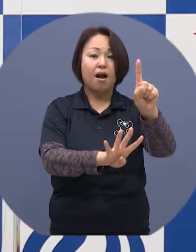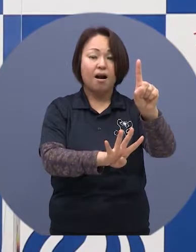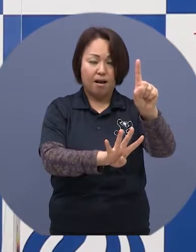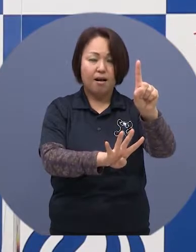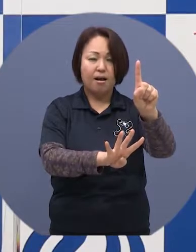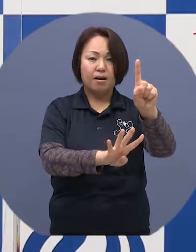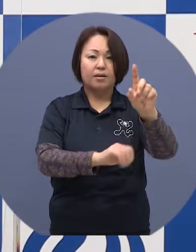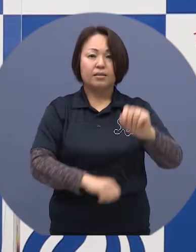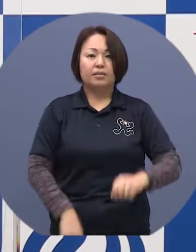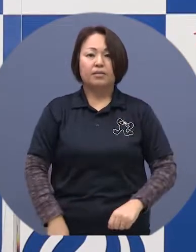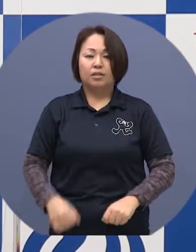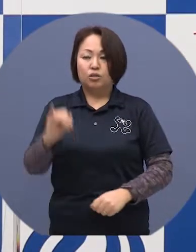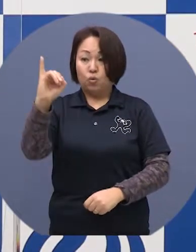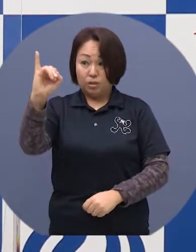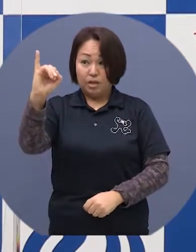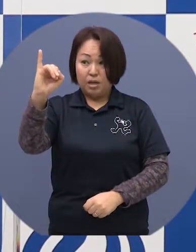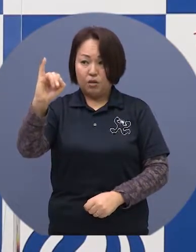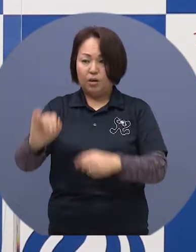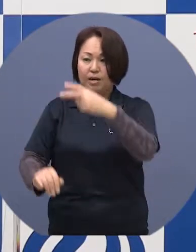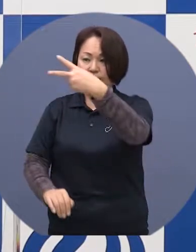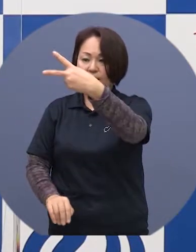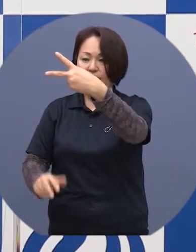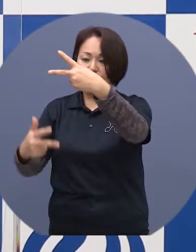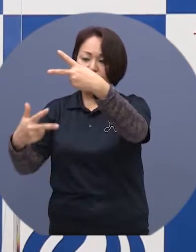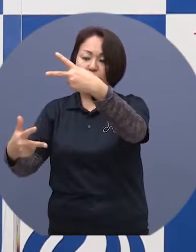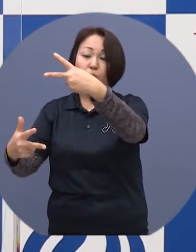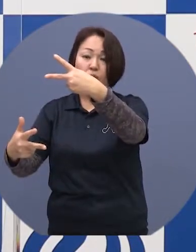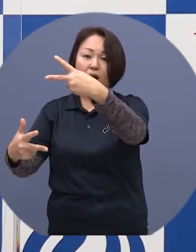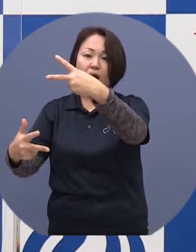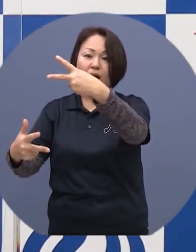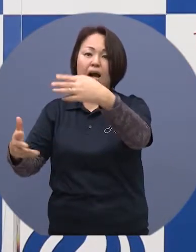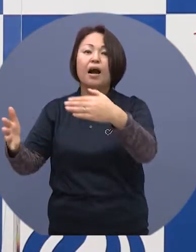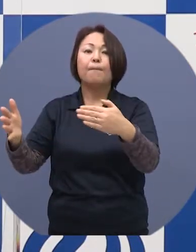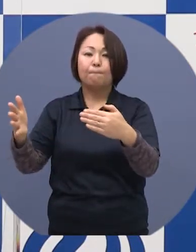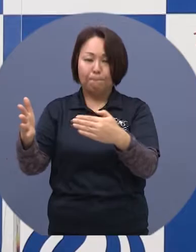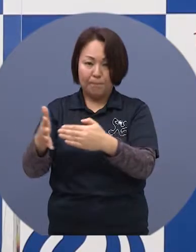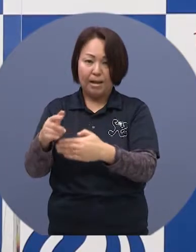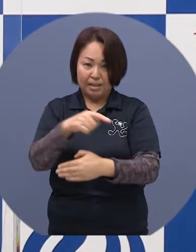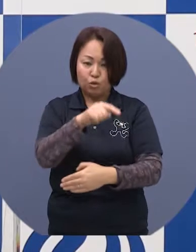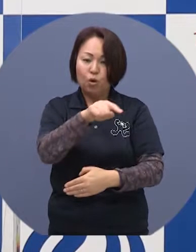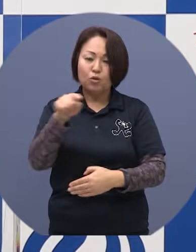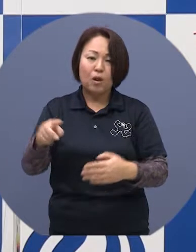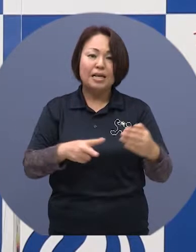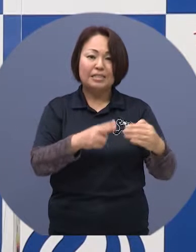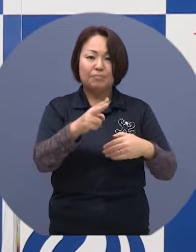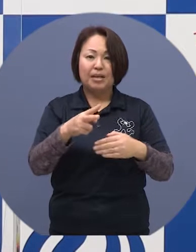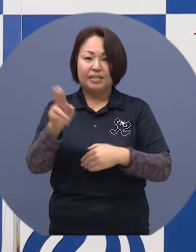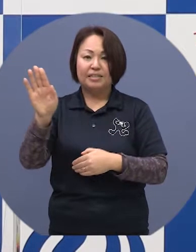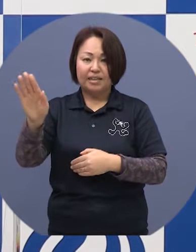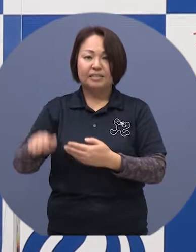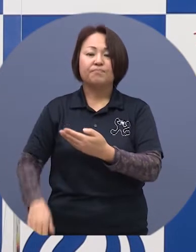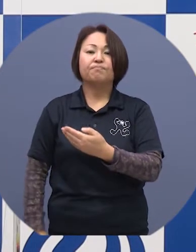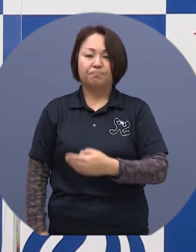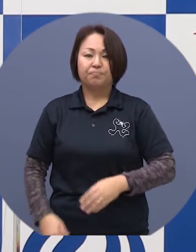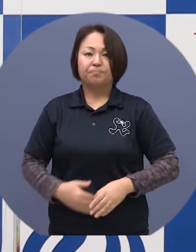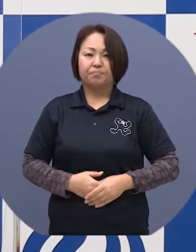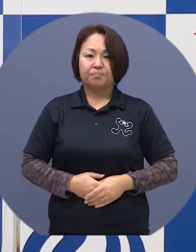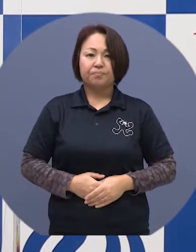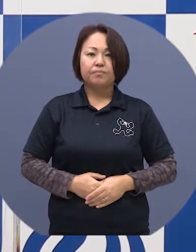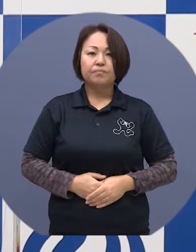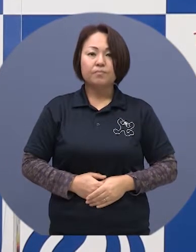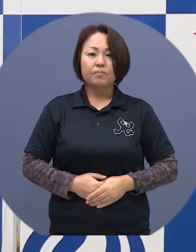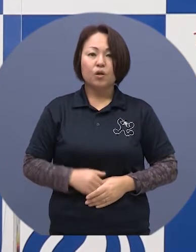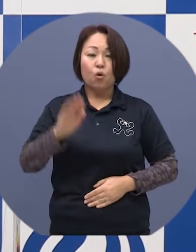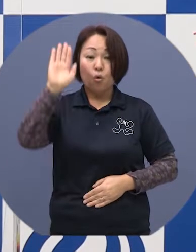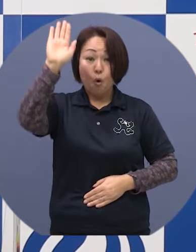女性は二月七日の日曜日までとなっております今後の流れということであります